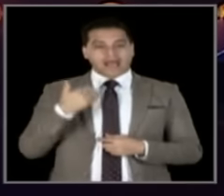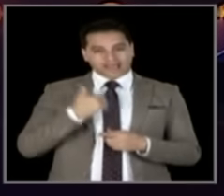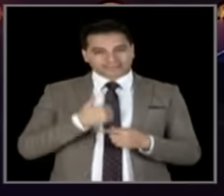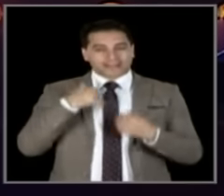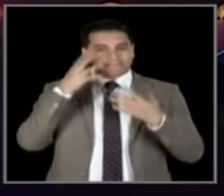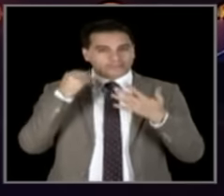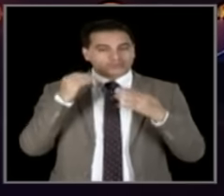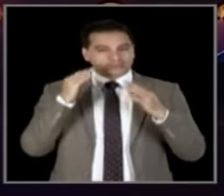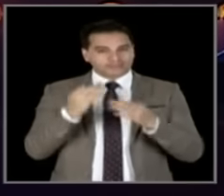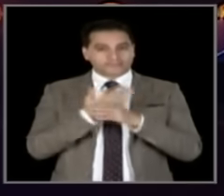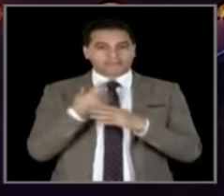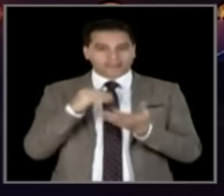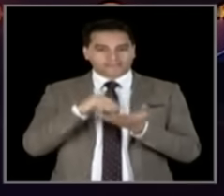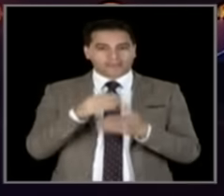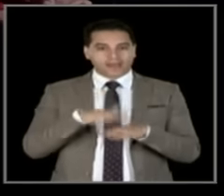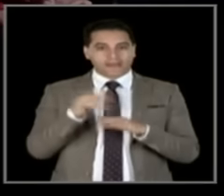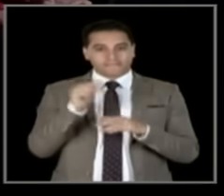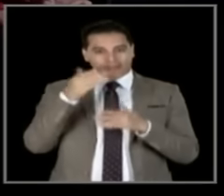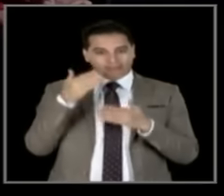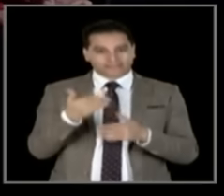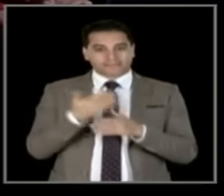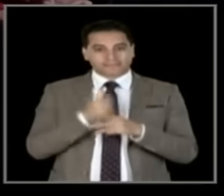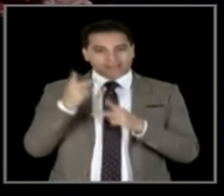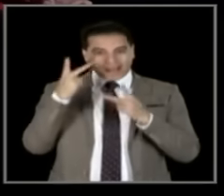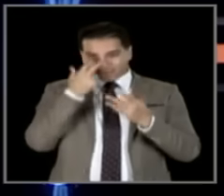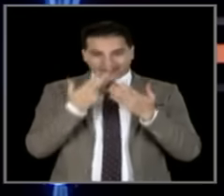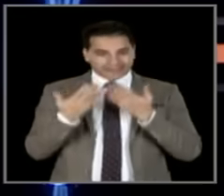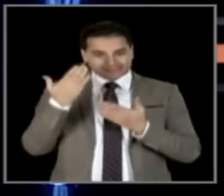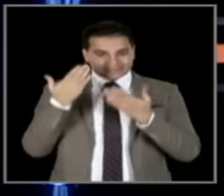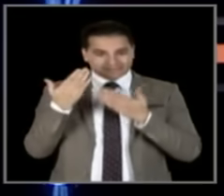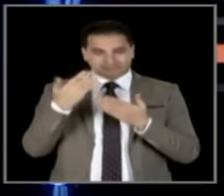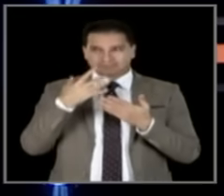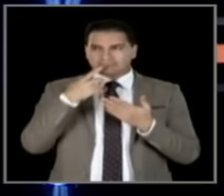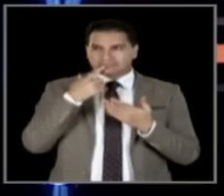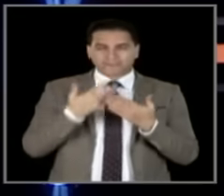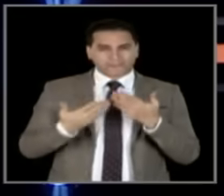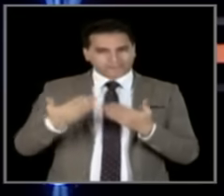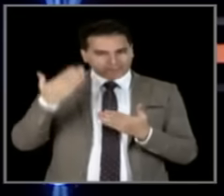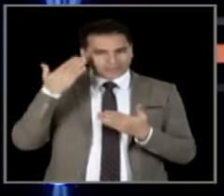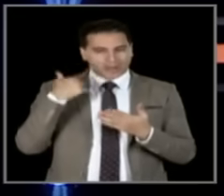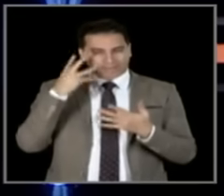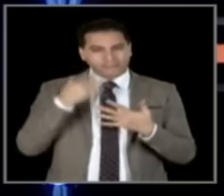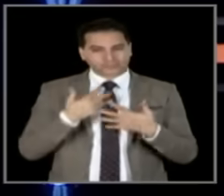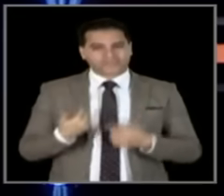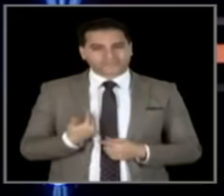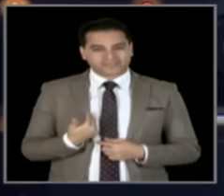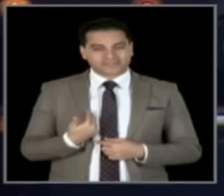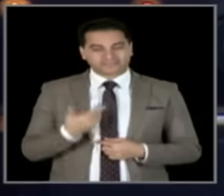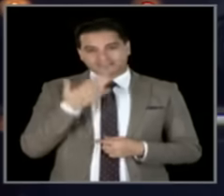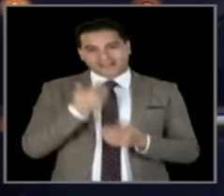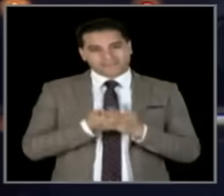انا بشارك في البرنامج ده، خصوصا لانه كان حلم قديم عندي من سنين، فمبسوطه. جميل